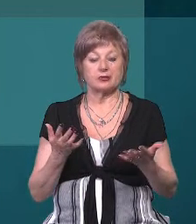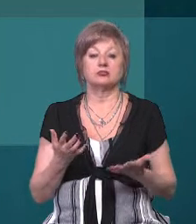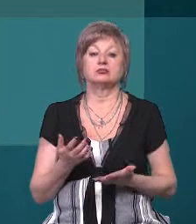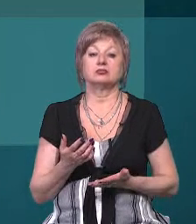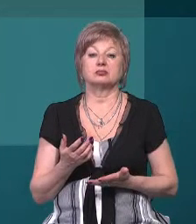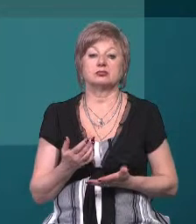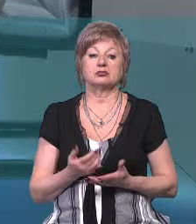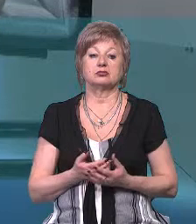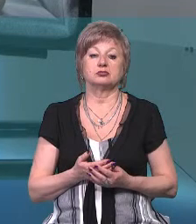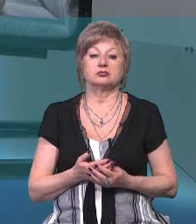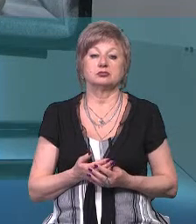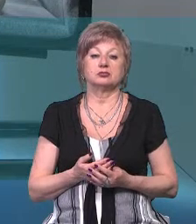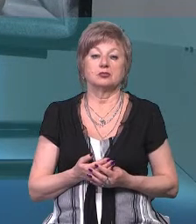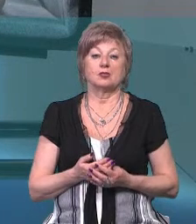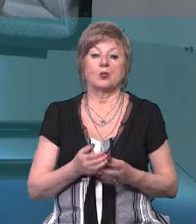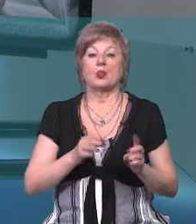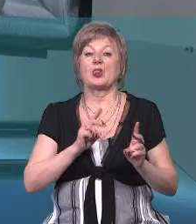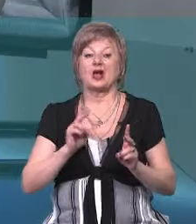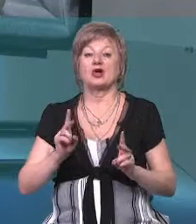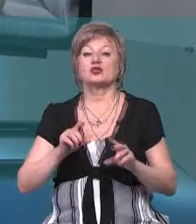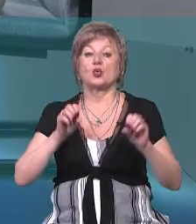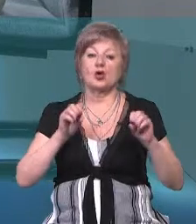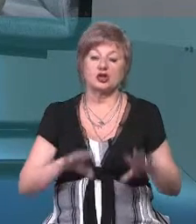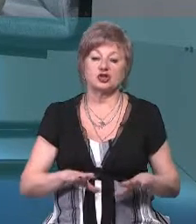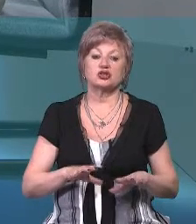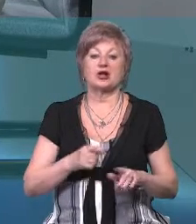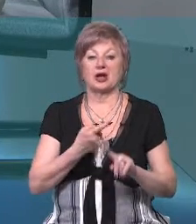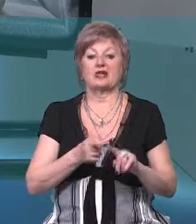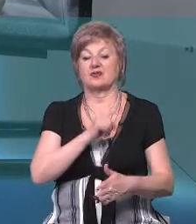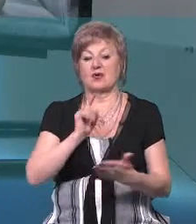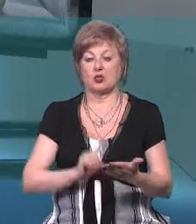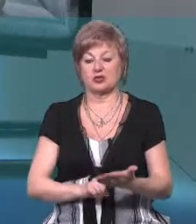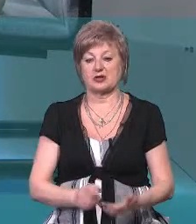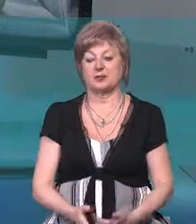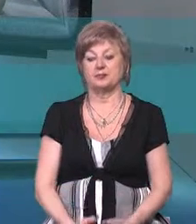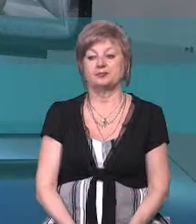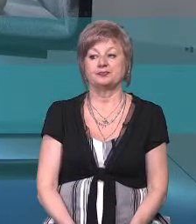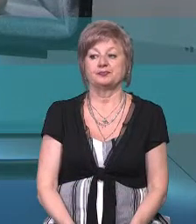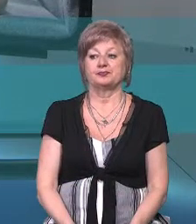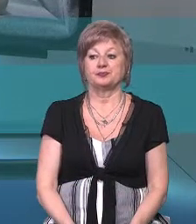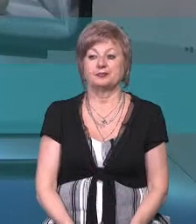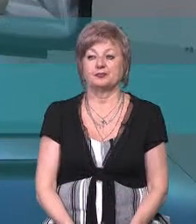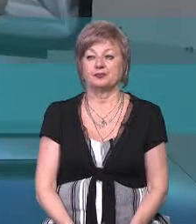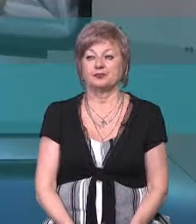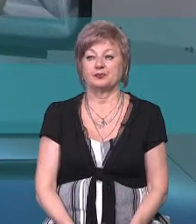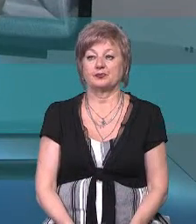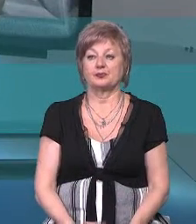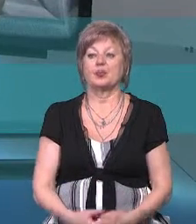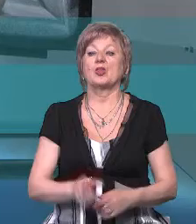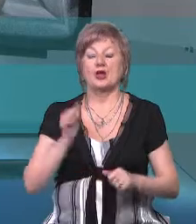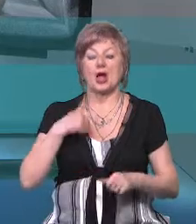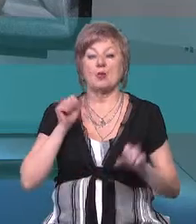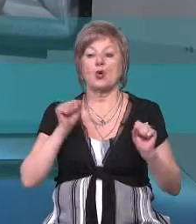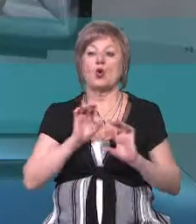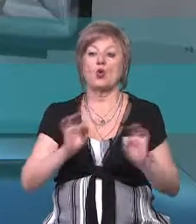якогось вирішення даного питання. так,